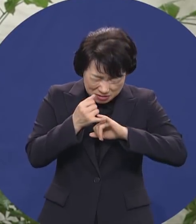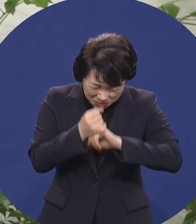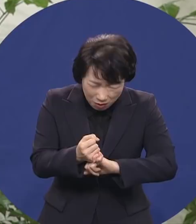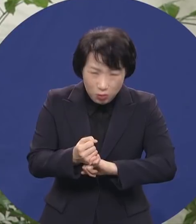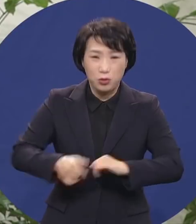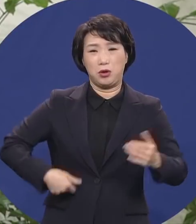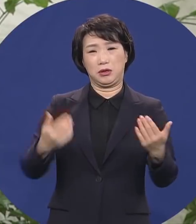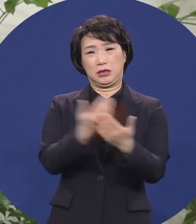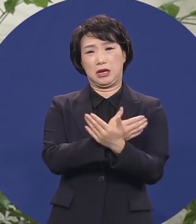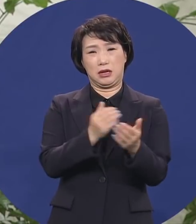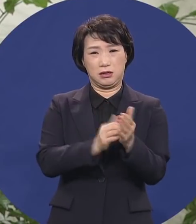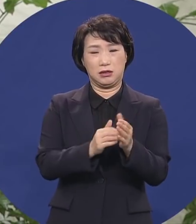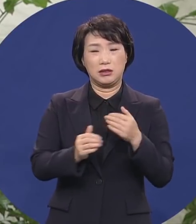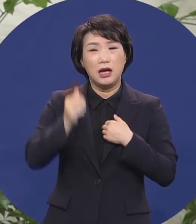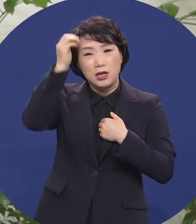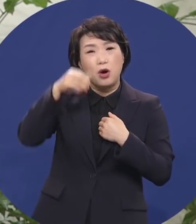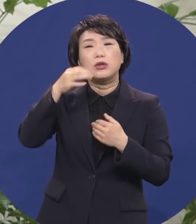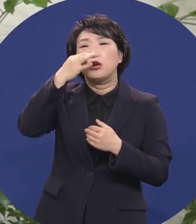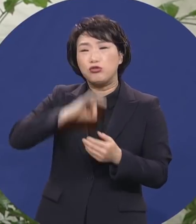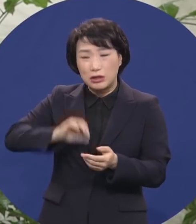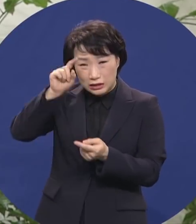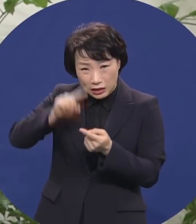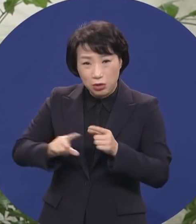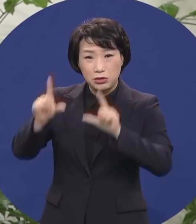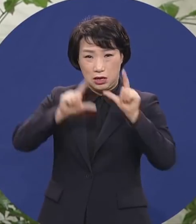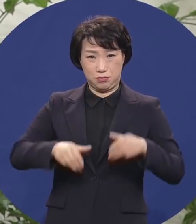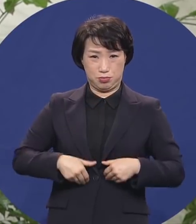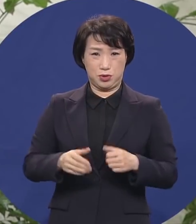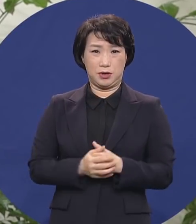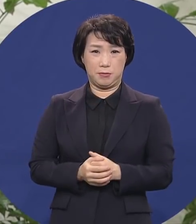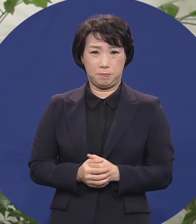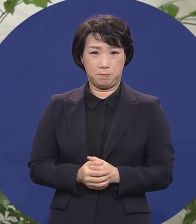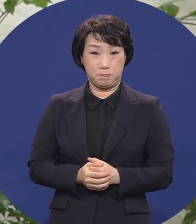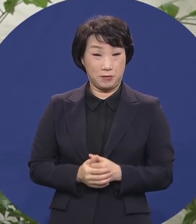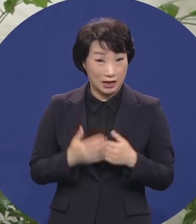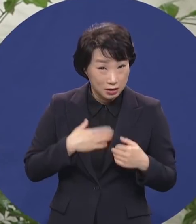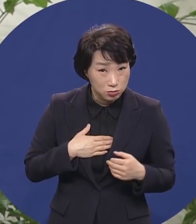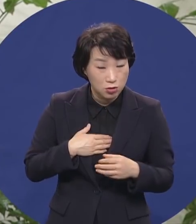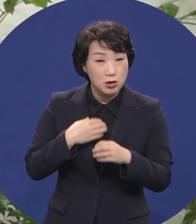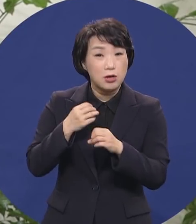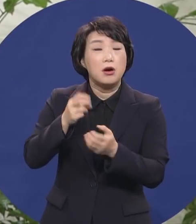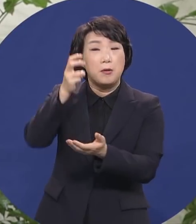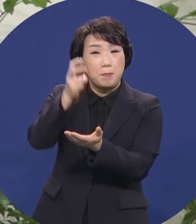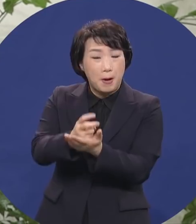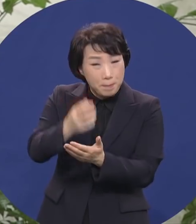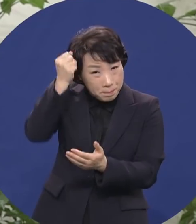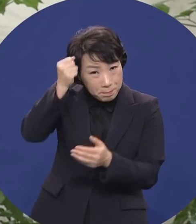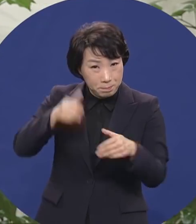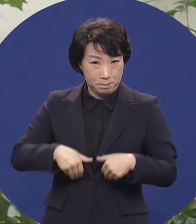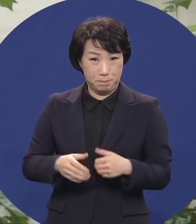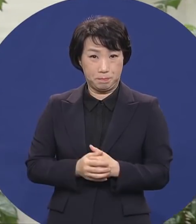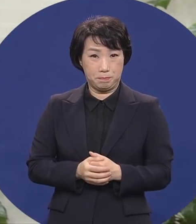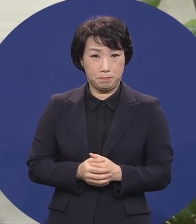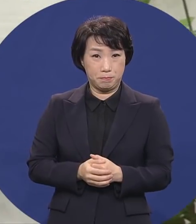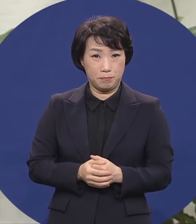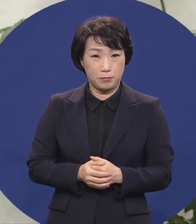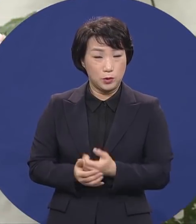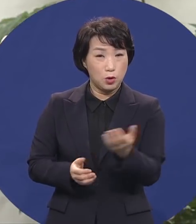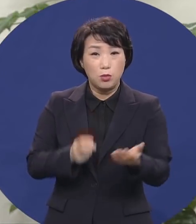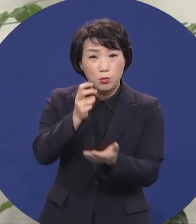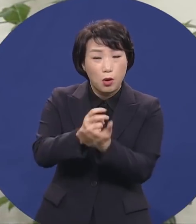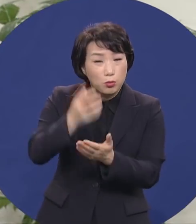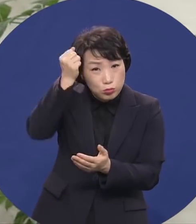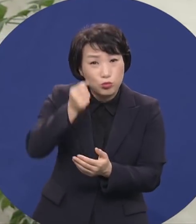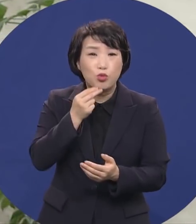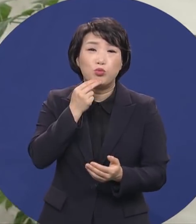반드시 회개하고 내 영혼의 유익대로 살아야 돼. 기본이 딱 서 있어야 되는데 기본이 안